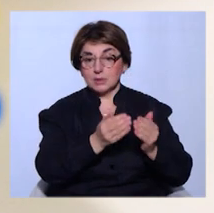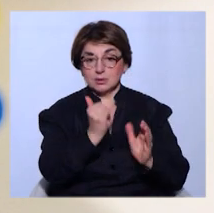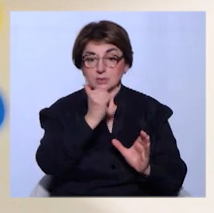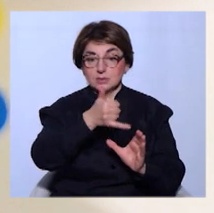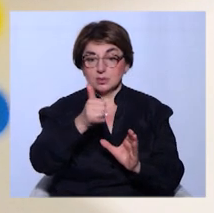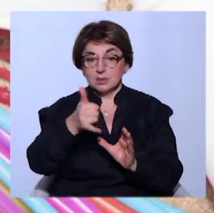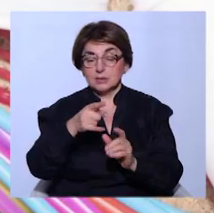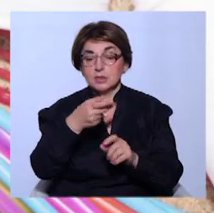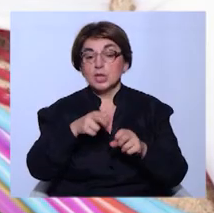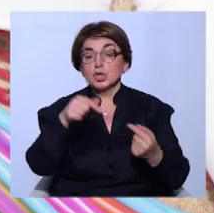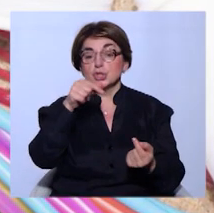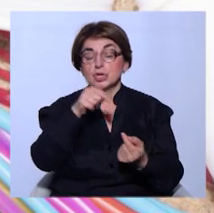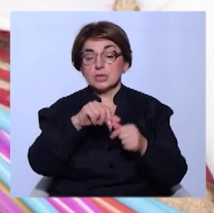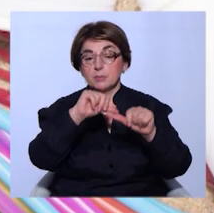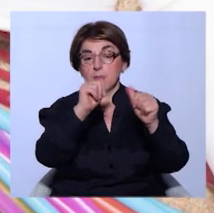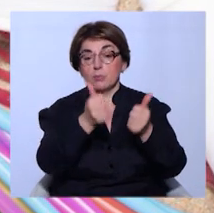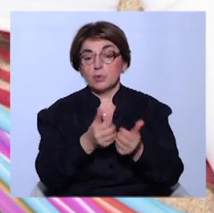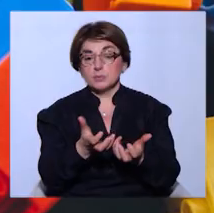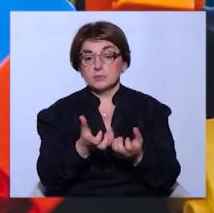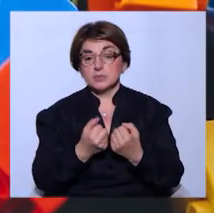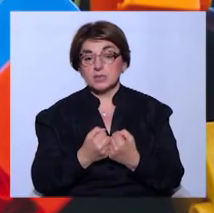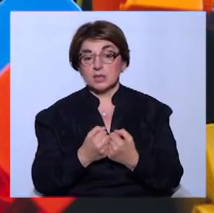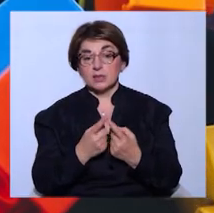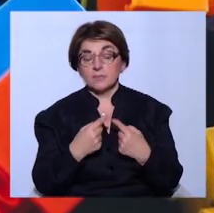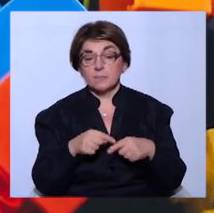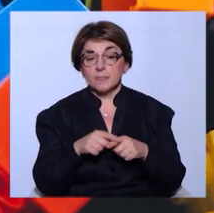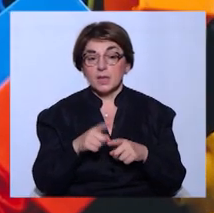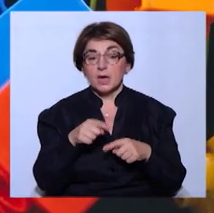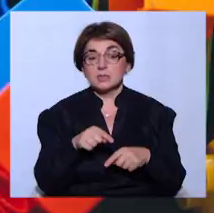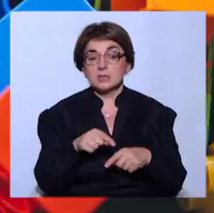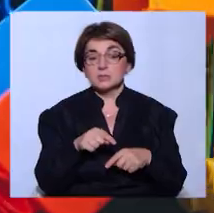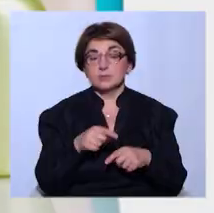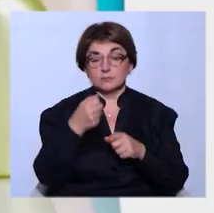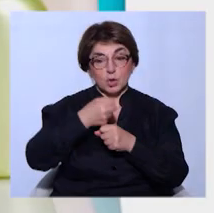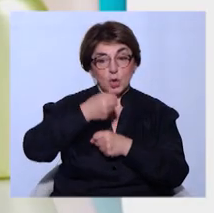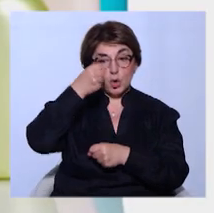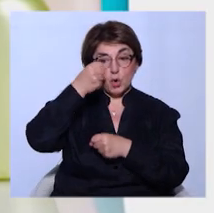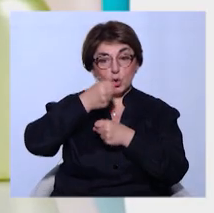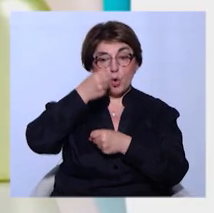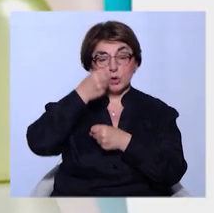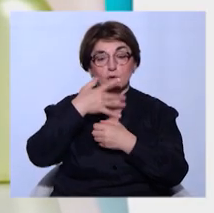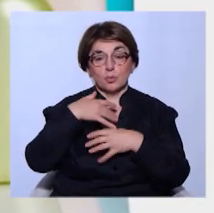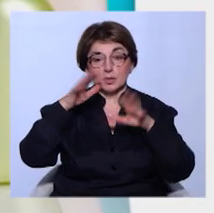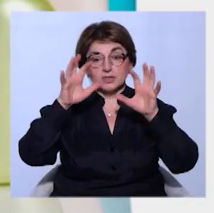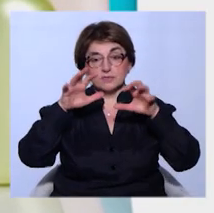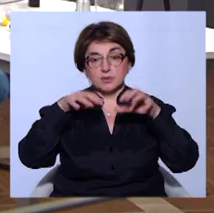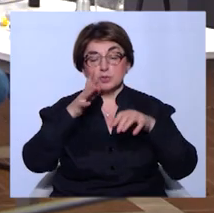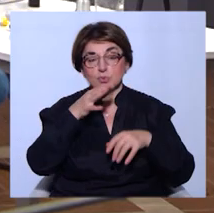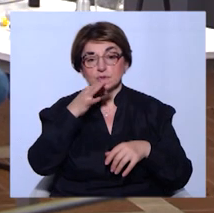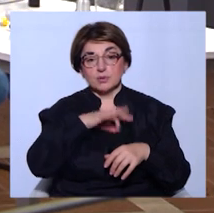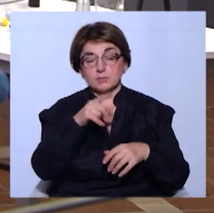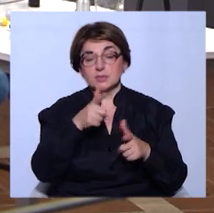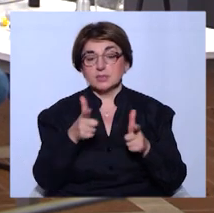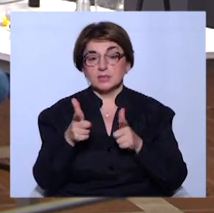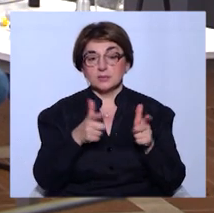ყალიბებში შესაბამისი ფორმის მისაცემად. და ასევე ქოლგა მისი დამზადება შესაძლებელი